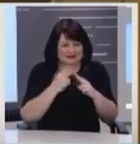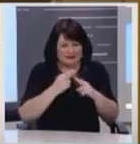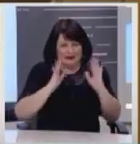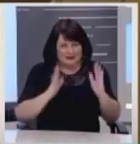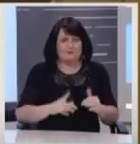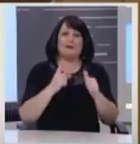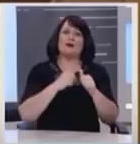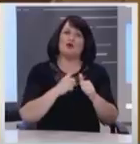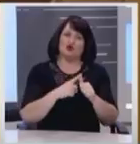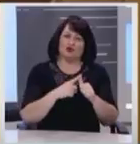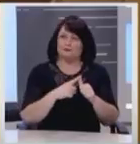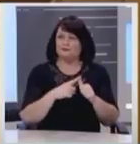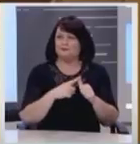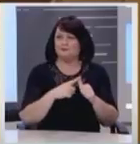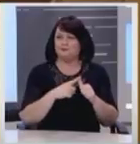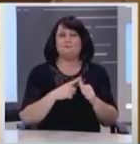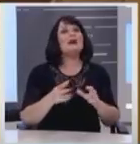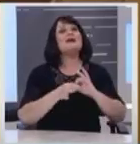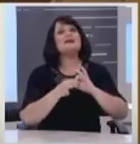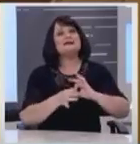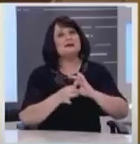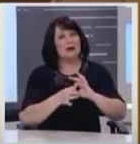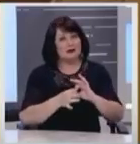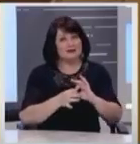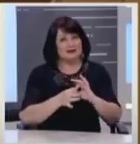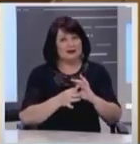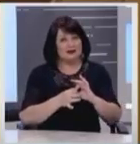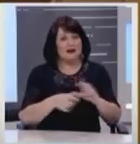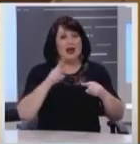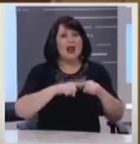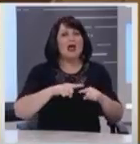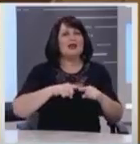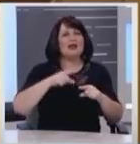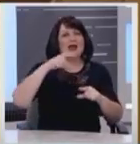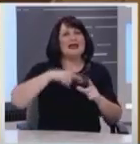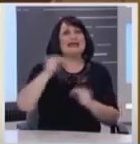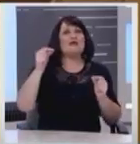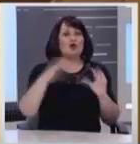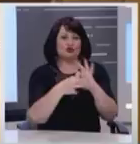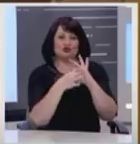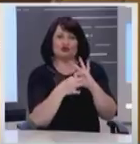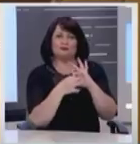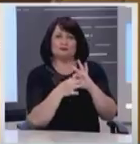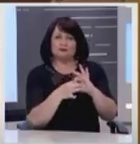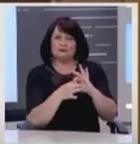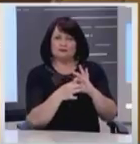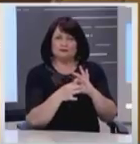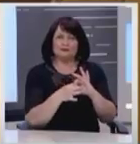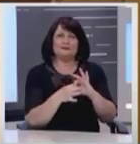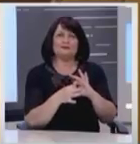Πρώτον, η συνεργασία Ελλάδας-Κυπριακής Δημοκρατίας